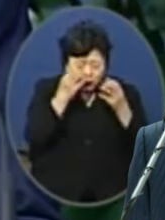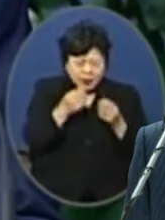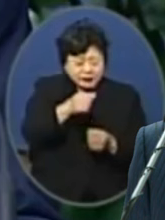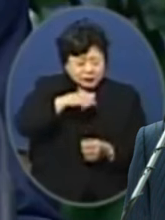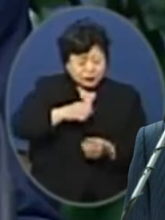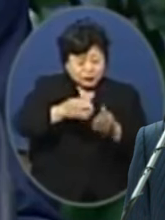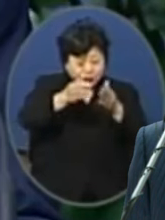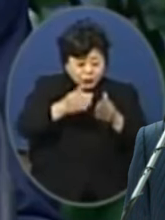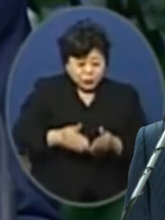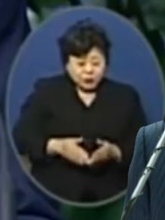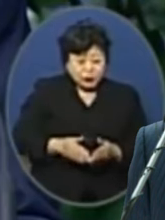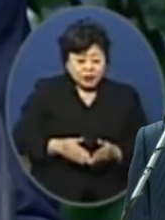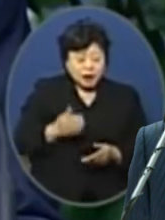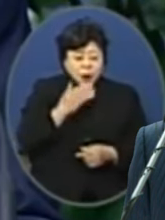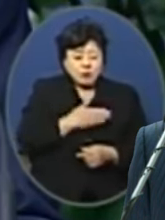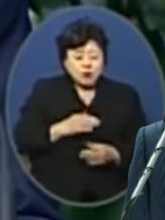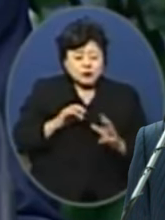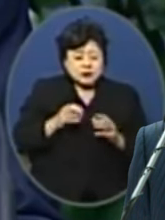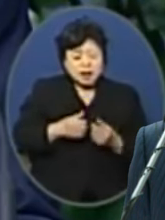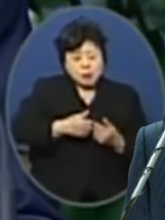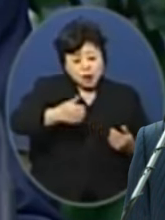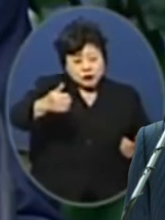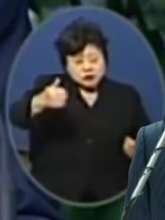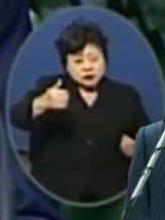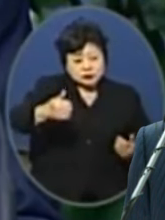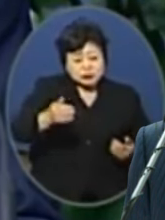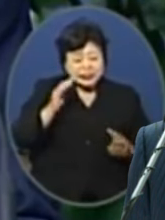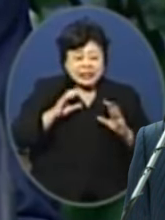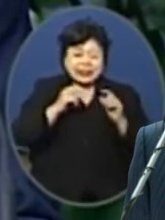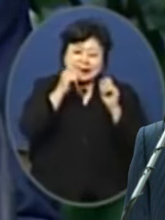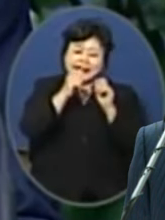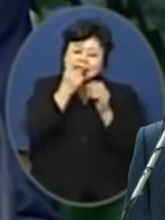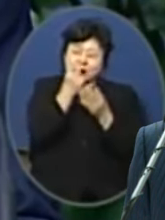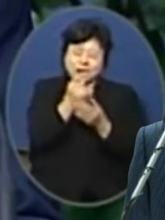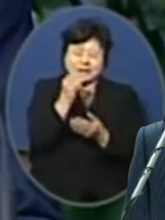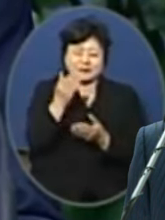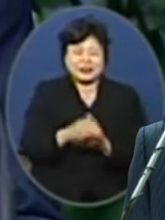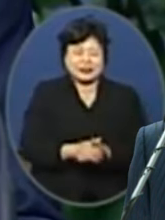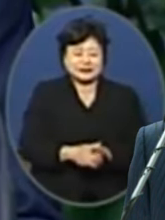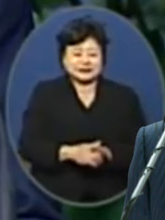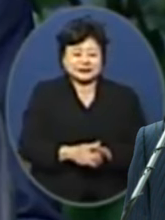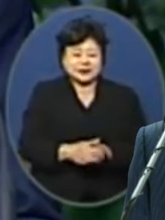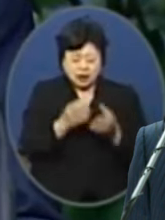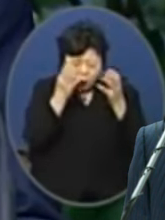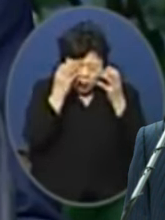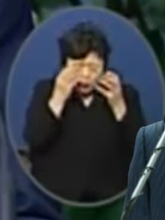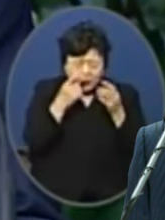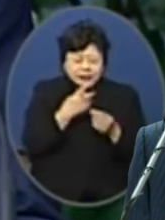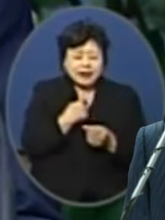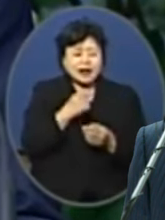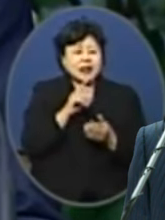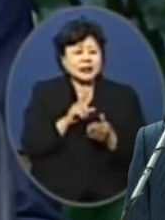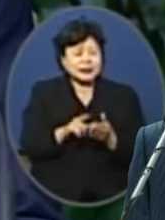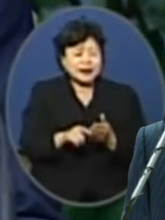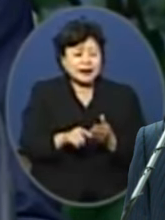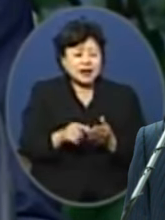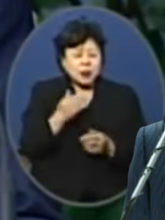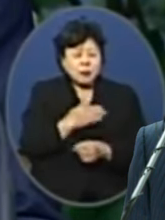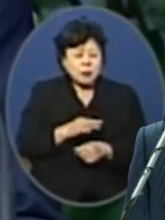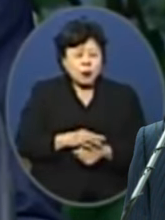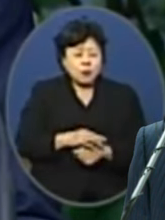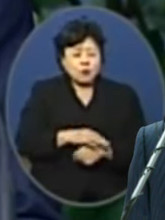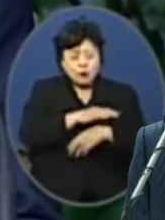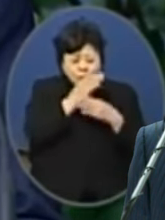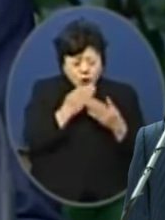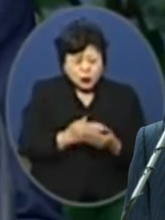통해서 점점 육신의 세계가 멀어지고 천국이 워지는 것입니다 아멘 고난 다가오면 육신의 모든